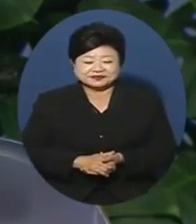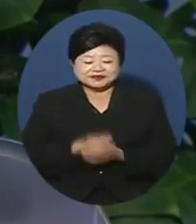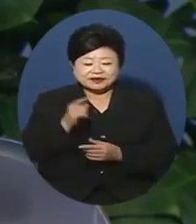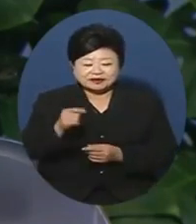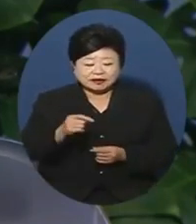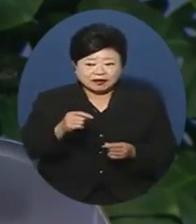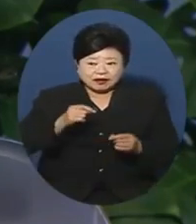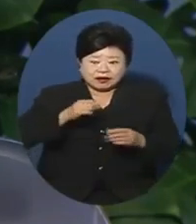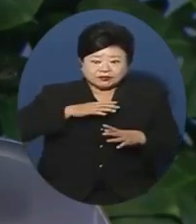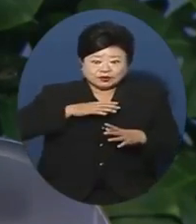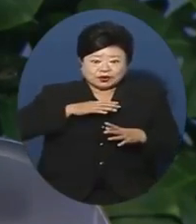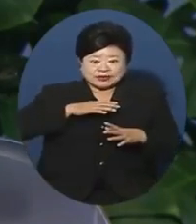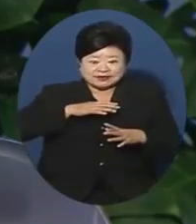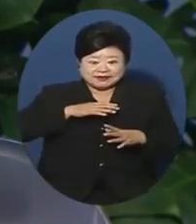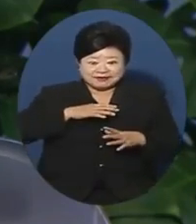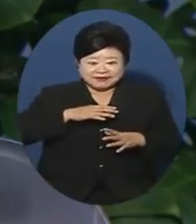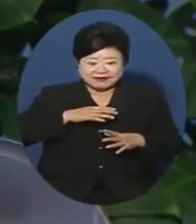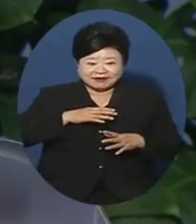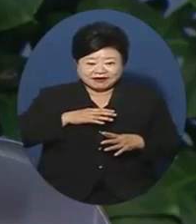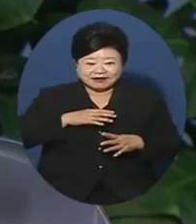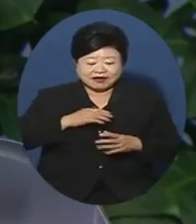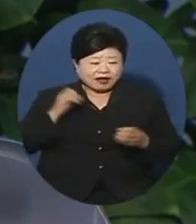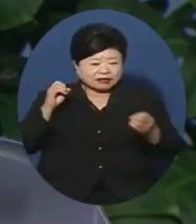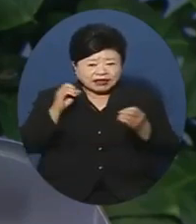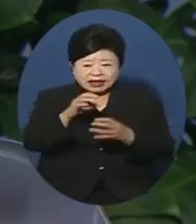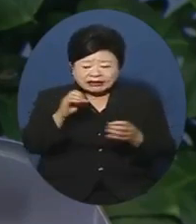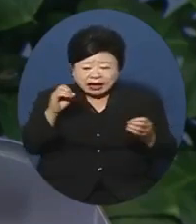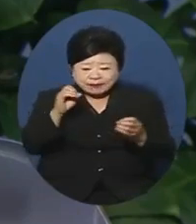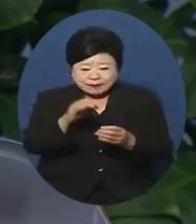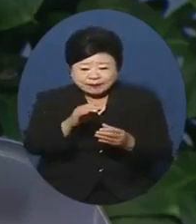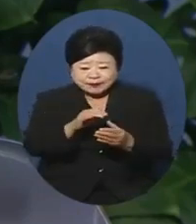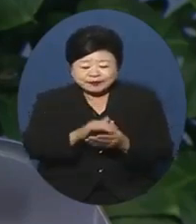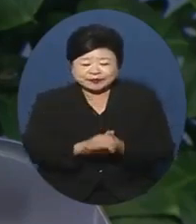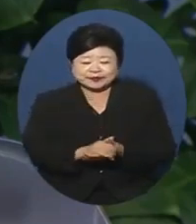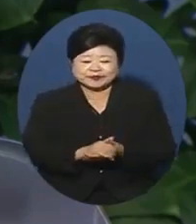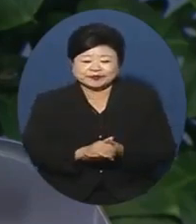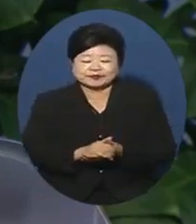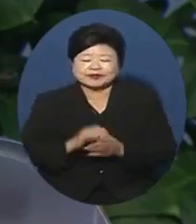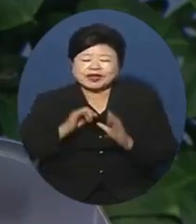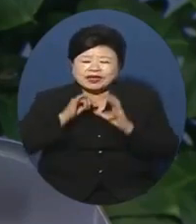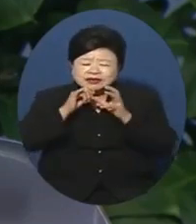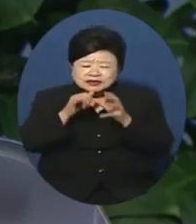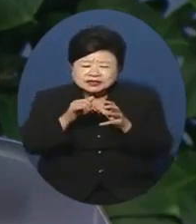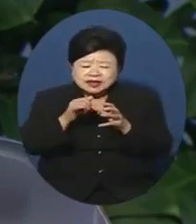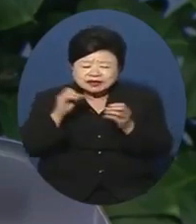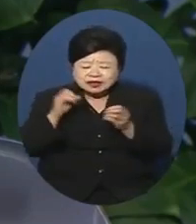그 깜짝 놀랐습니다. 대답이 이 세상